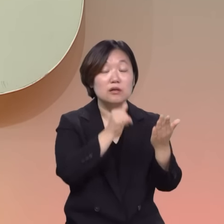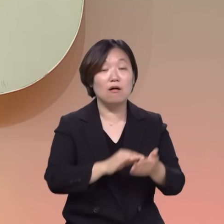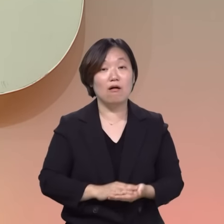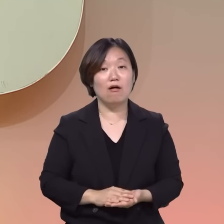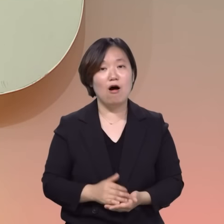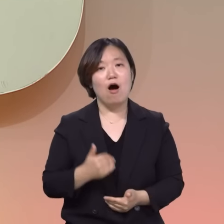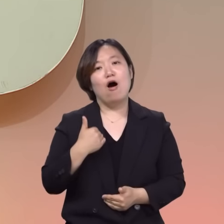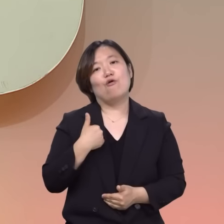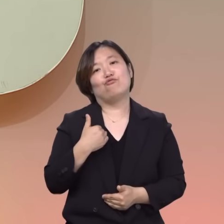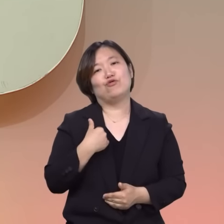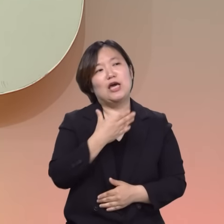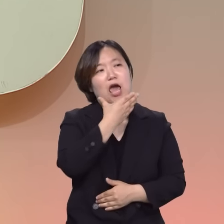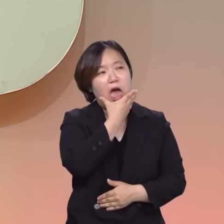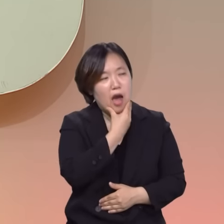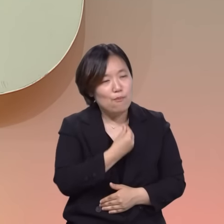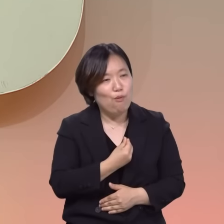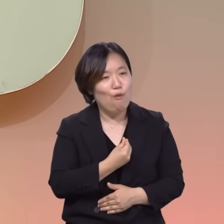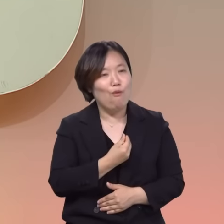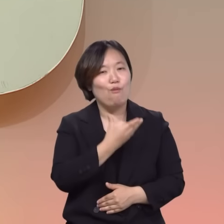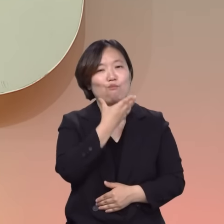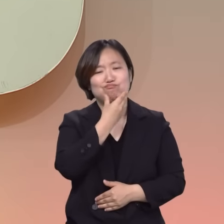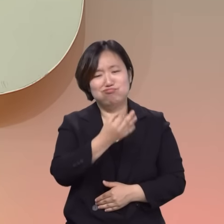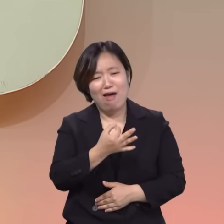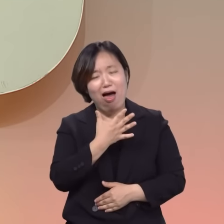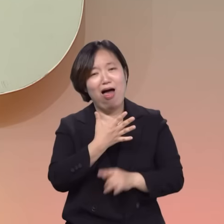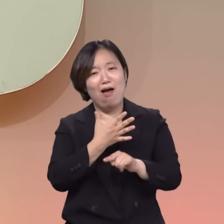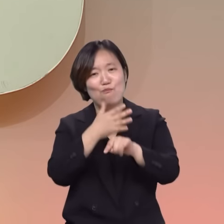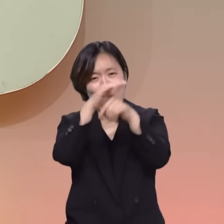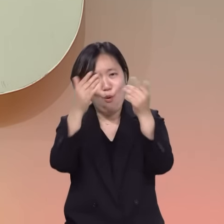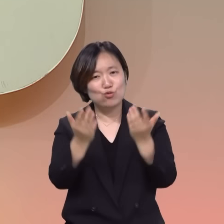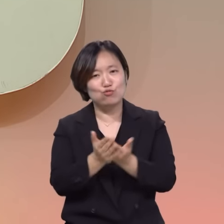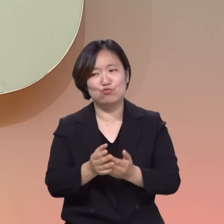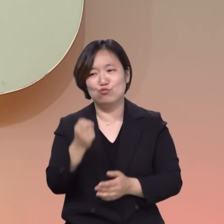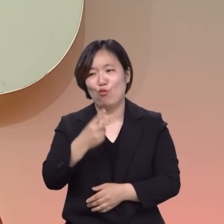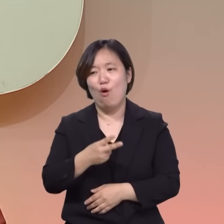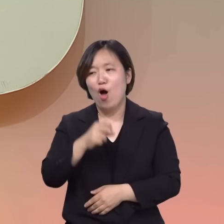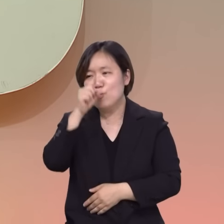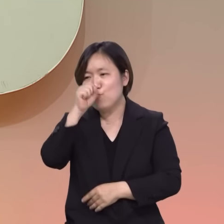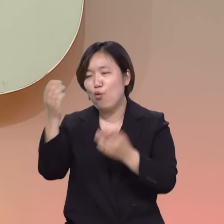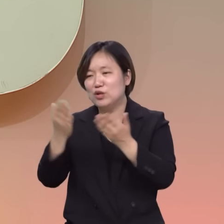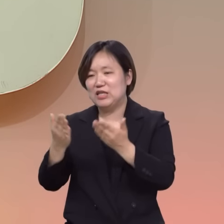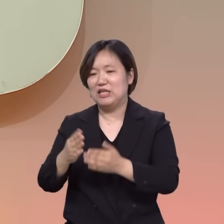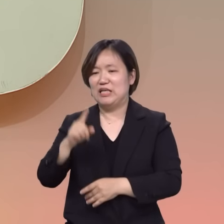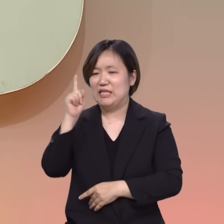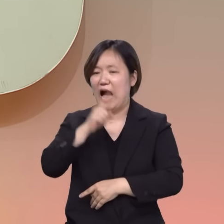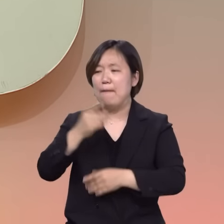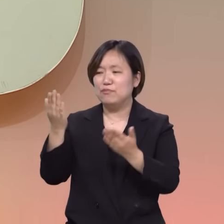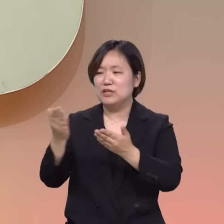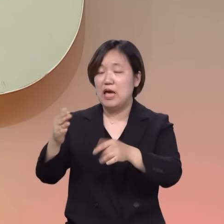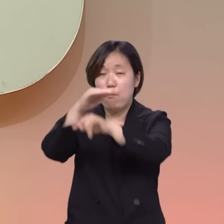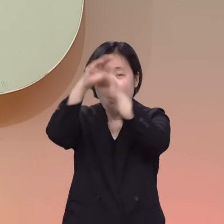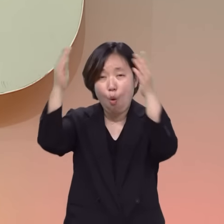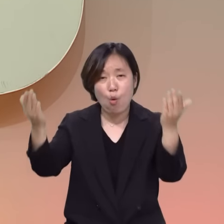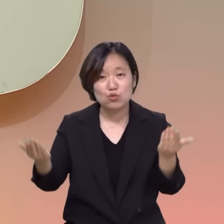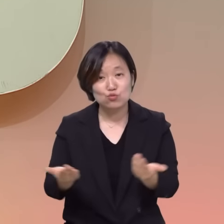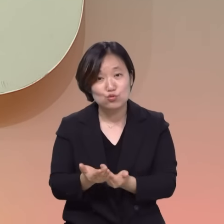앞에 펼쳐진 행복도 불행도 우리 앞에 펼쳐진 좋은 일도 나쁜 일도이